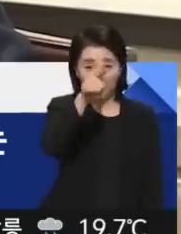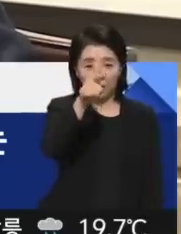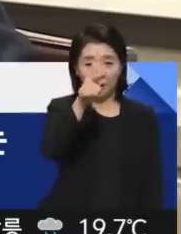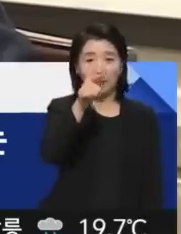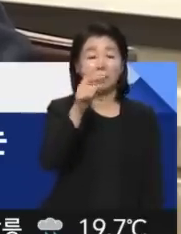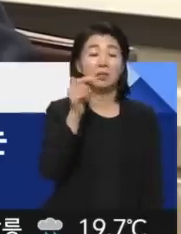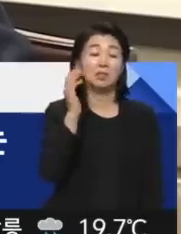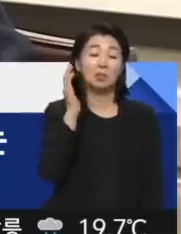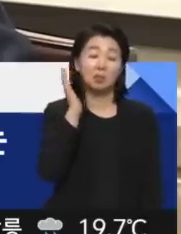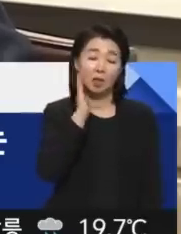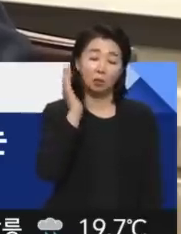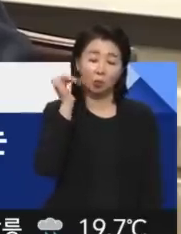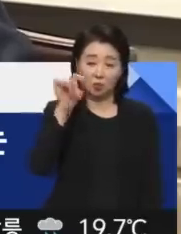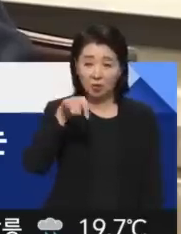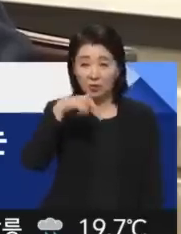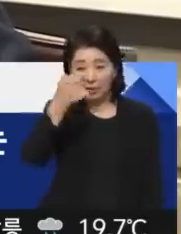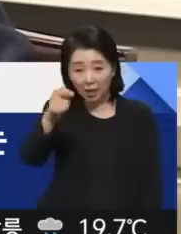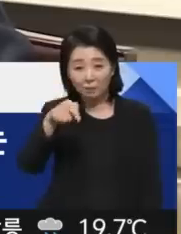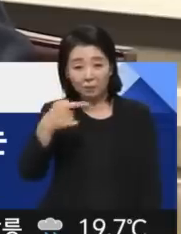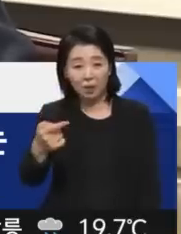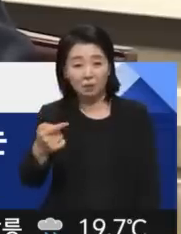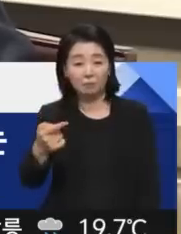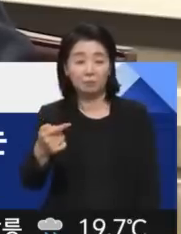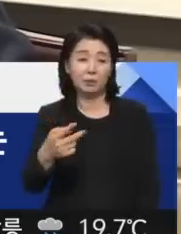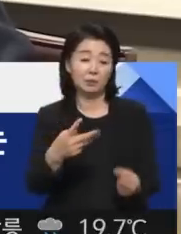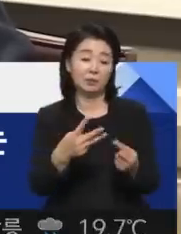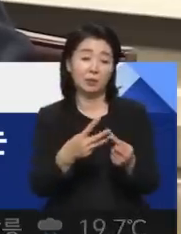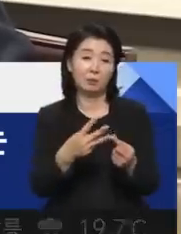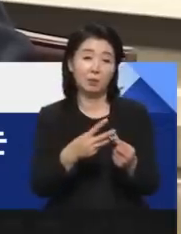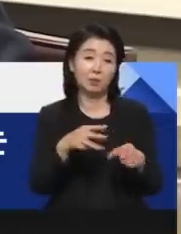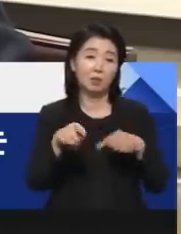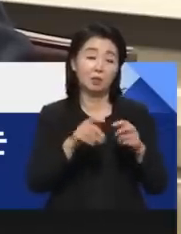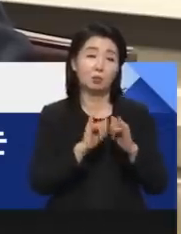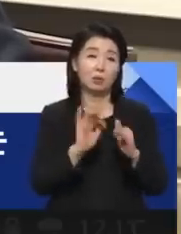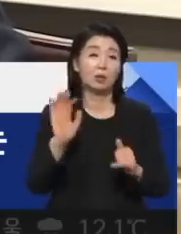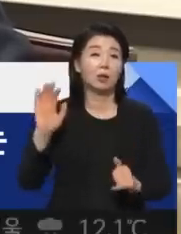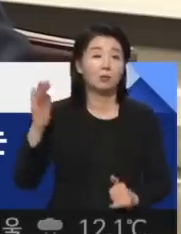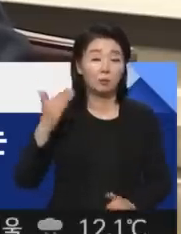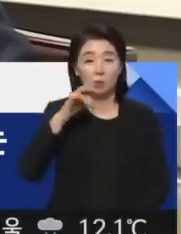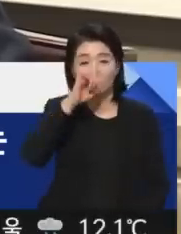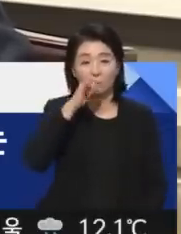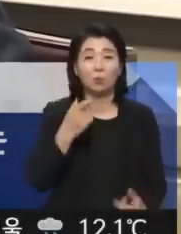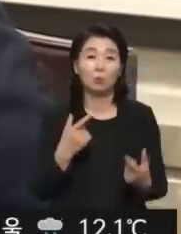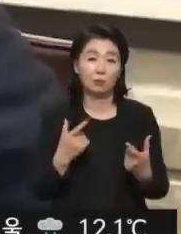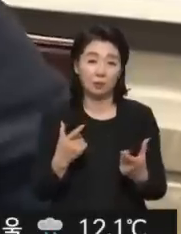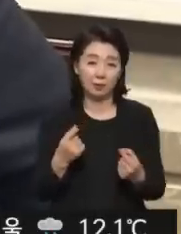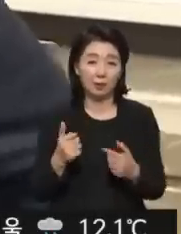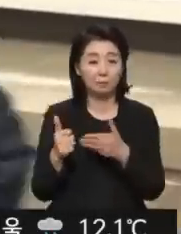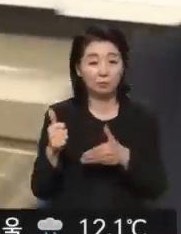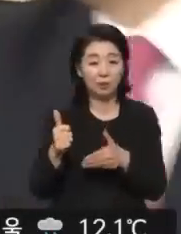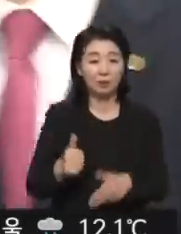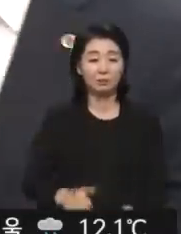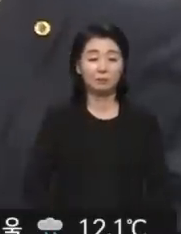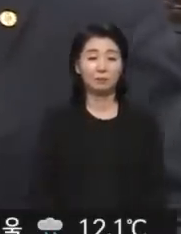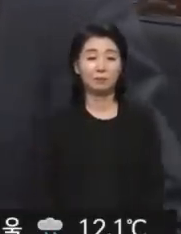대통령에 이어가는 세 번째 지도자가 되어줬으면 좋겠다.